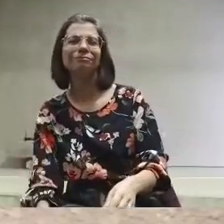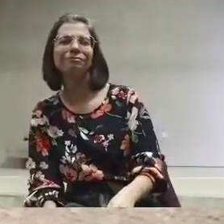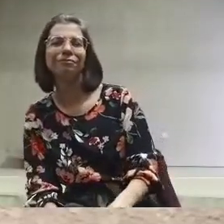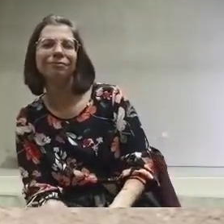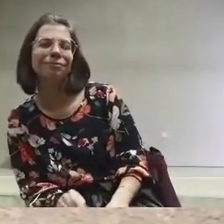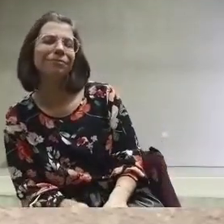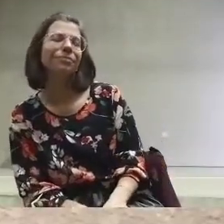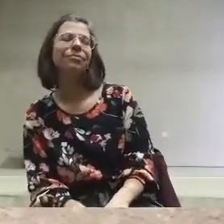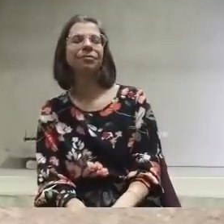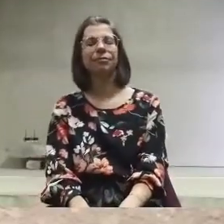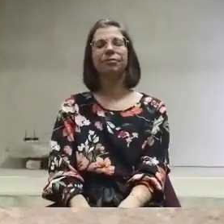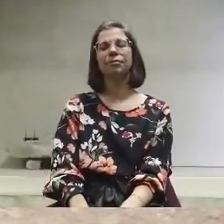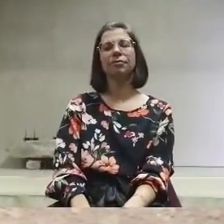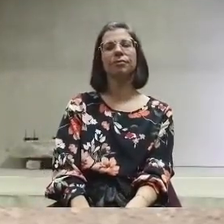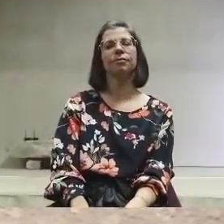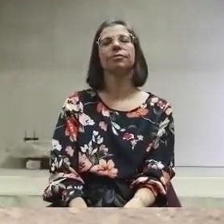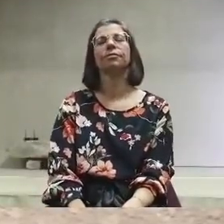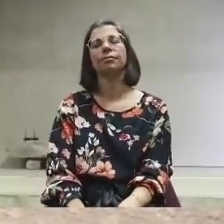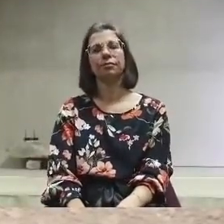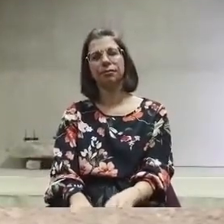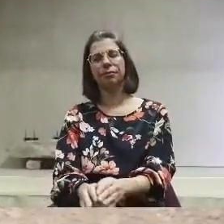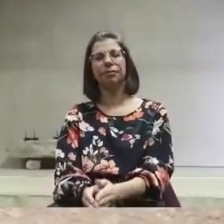à ses yeux.